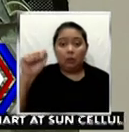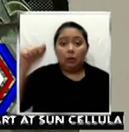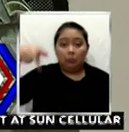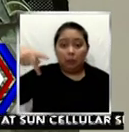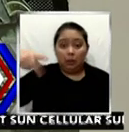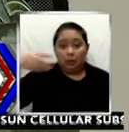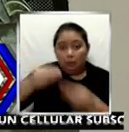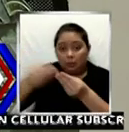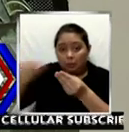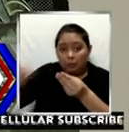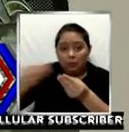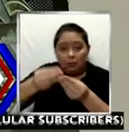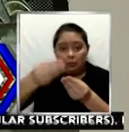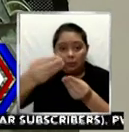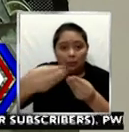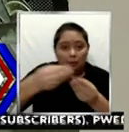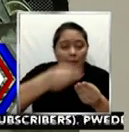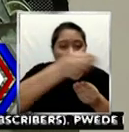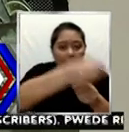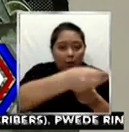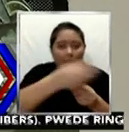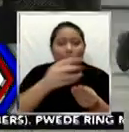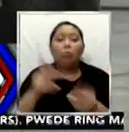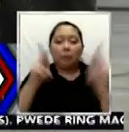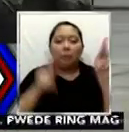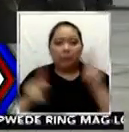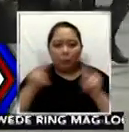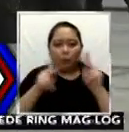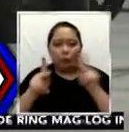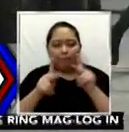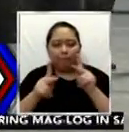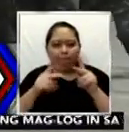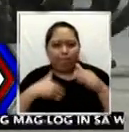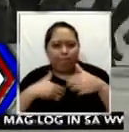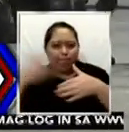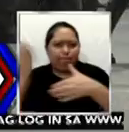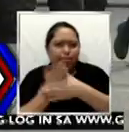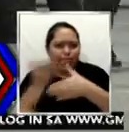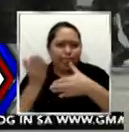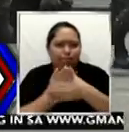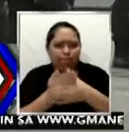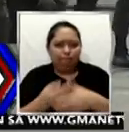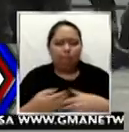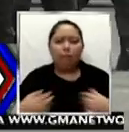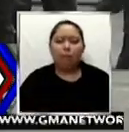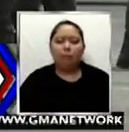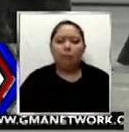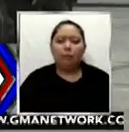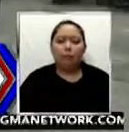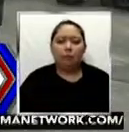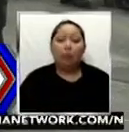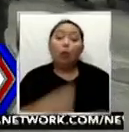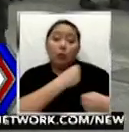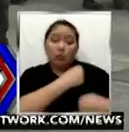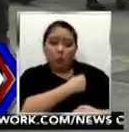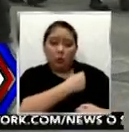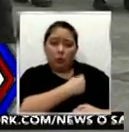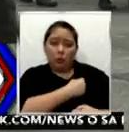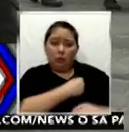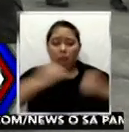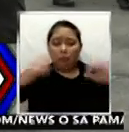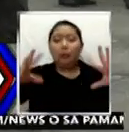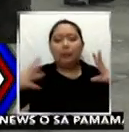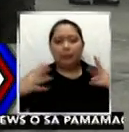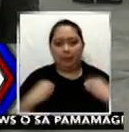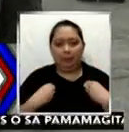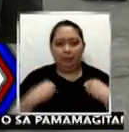undergoing quarantine. So sila po ay nag-respond. Tanggap naman daw ng mga sundalo ang mga panganib sa pagtupad ng kanilang tungkulin,